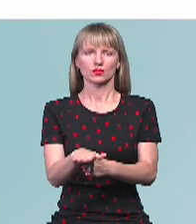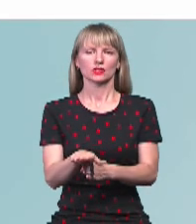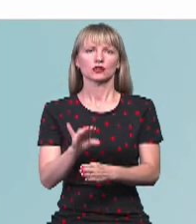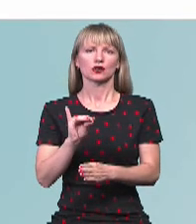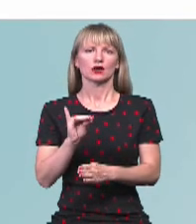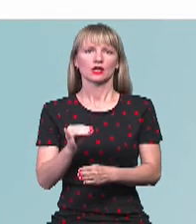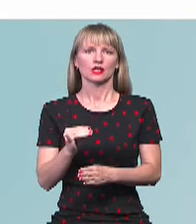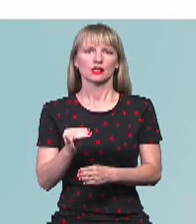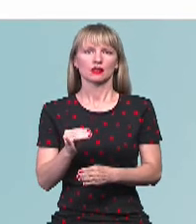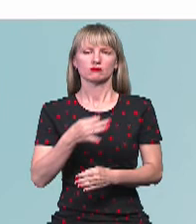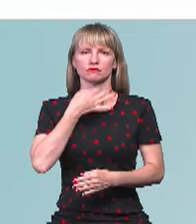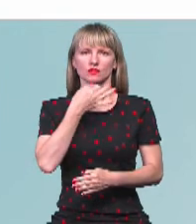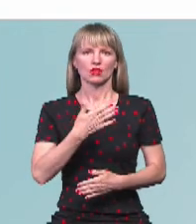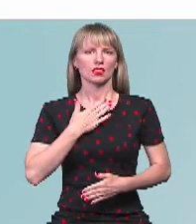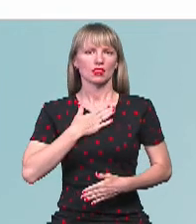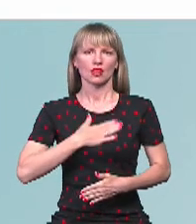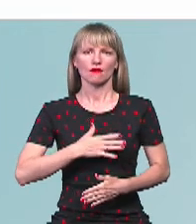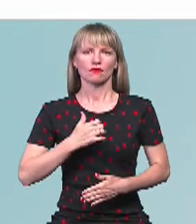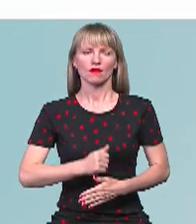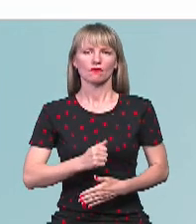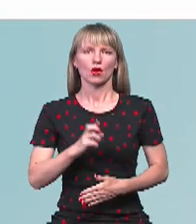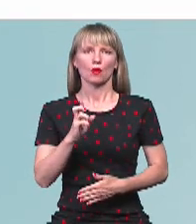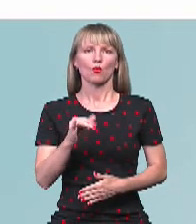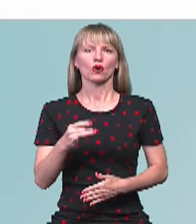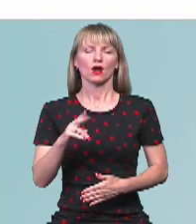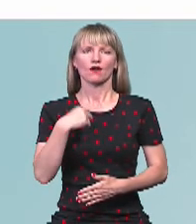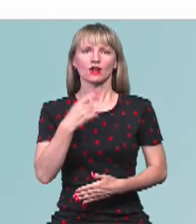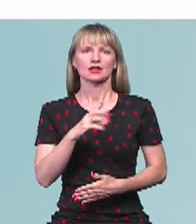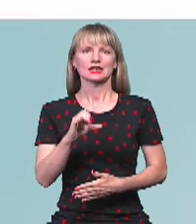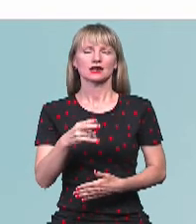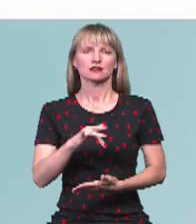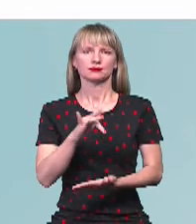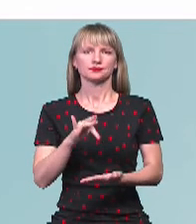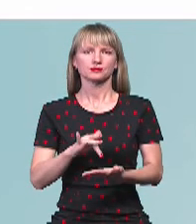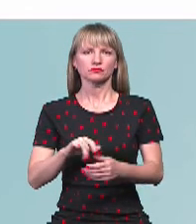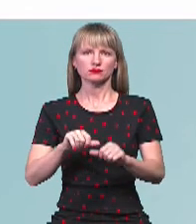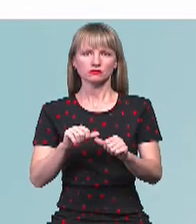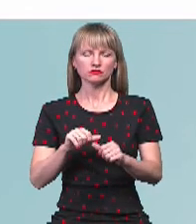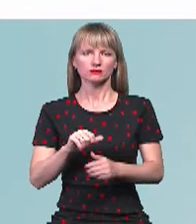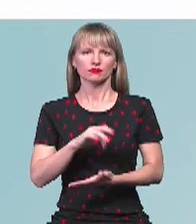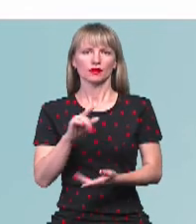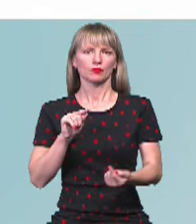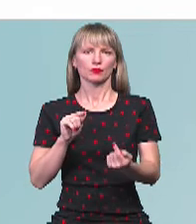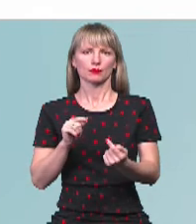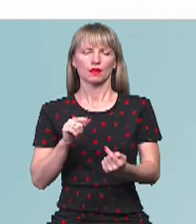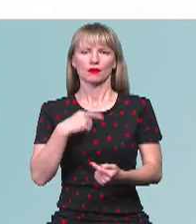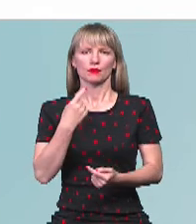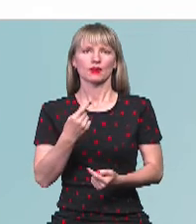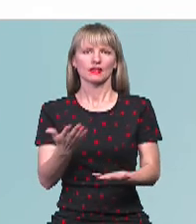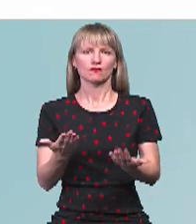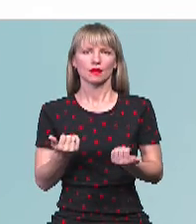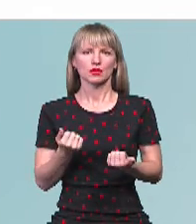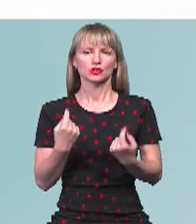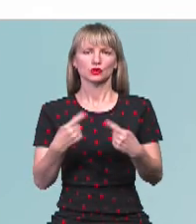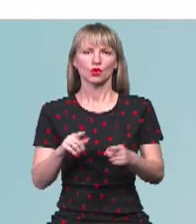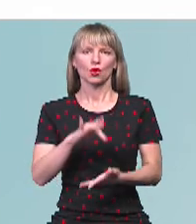Відповідь не влаштувала Володимира Буряка. Бачимо на сайті міськради, бо до нього надійшла і абсолютно протилежна інформація.